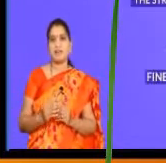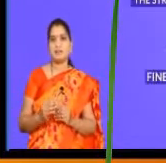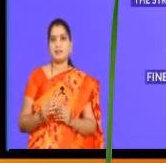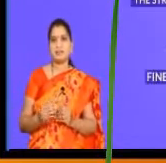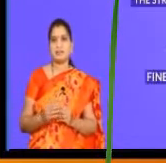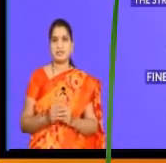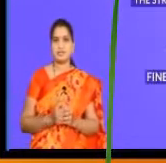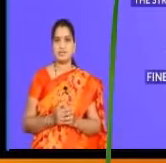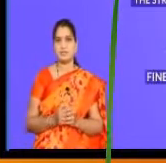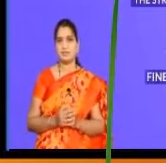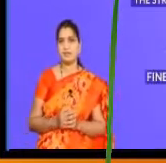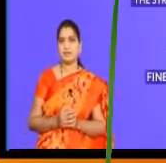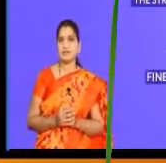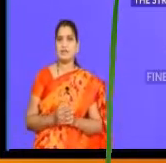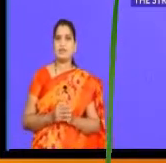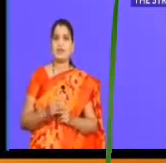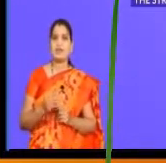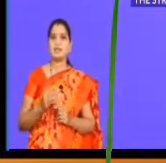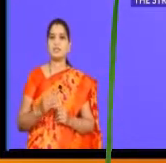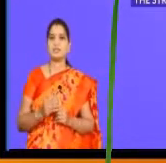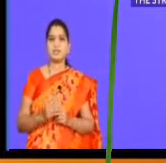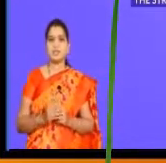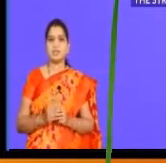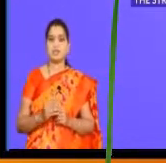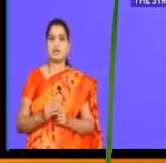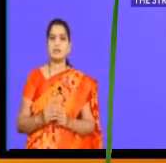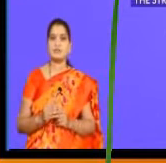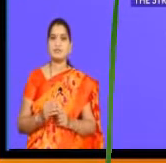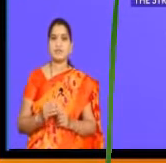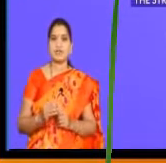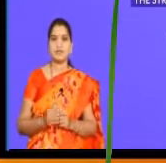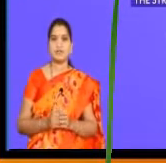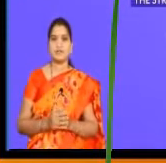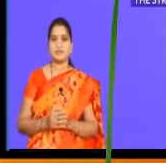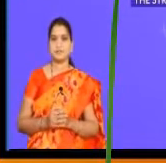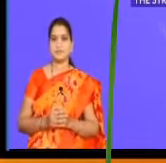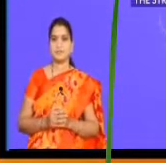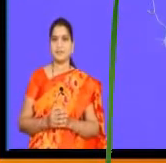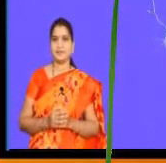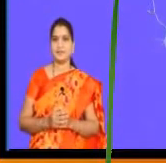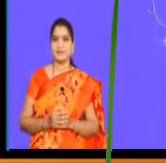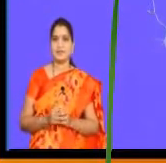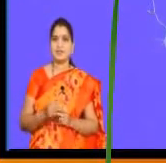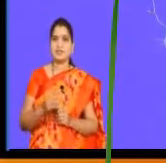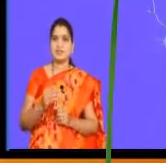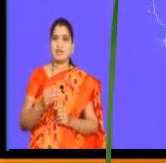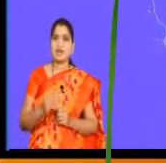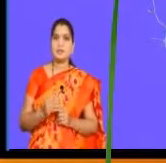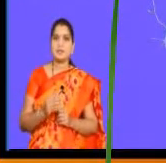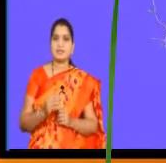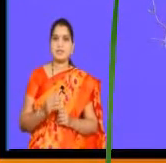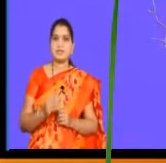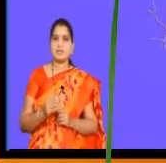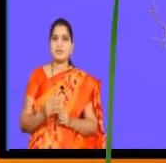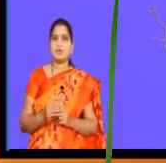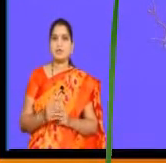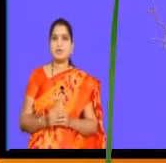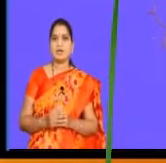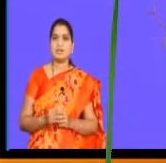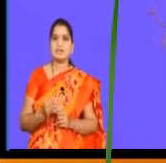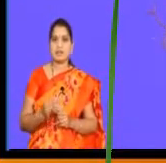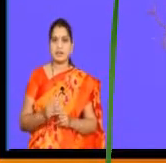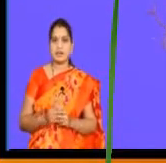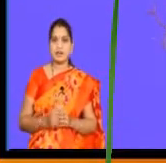ఉన్న టూల్స్ వల్ల, మన స్కూల్లో ఉన్న టూల్స్ ఏంటంటే, ఒకటి మనకు ఒక వెబ్సైట్ ఉంది,